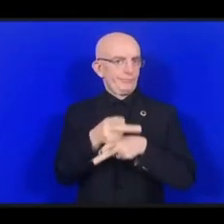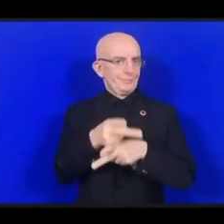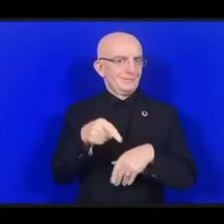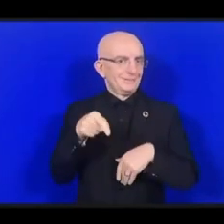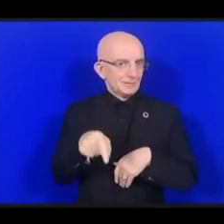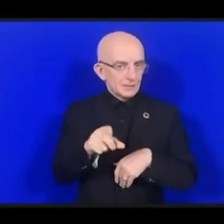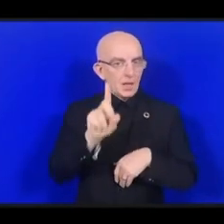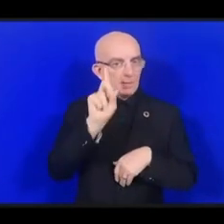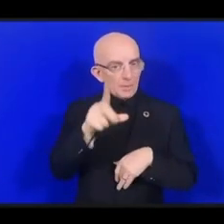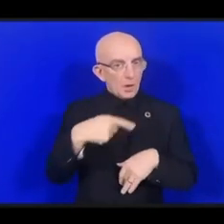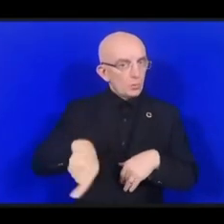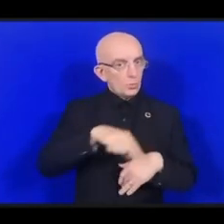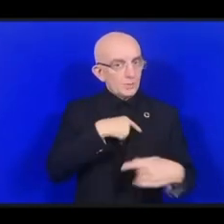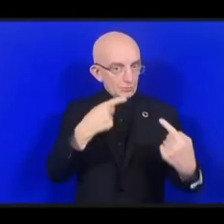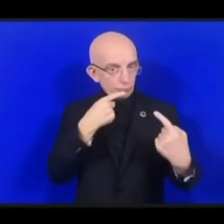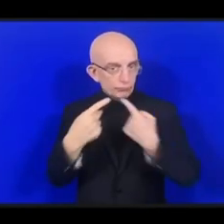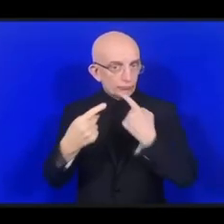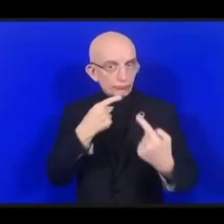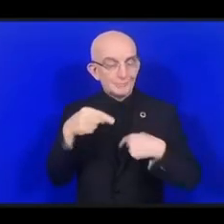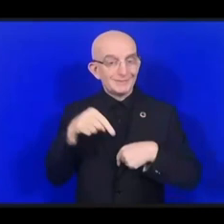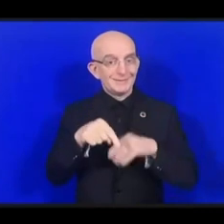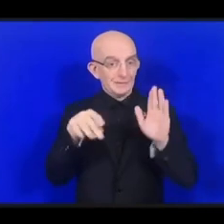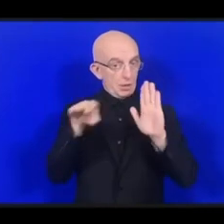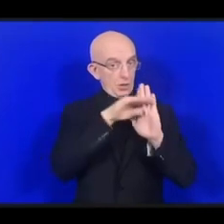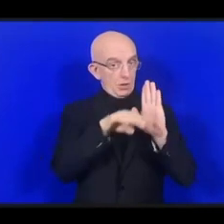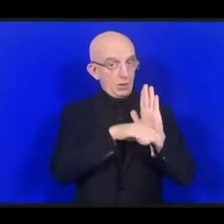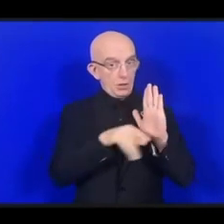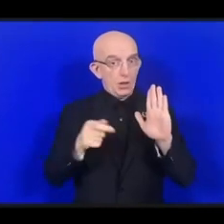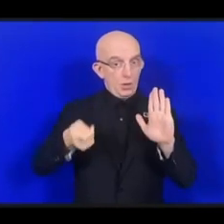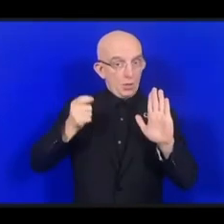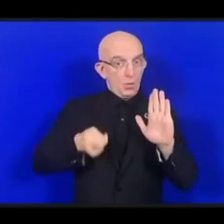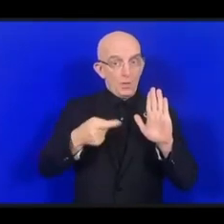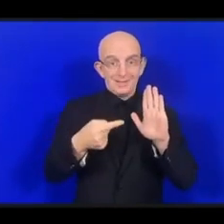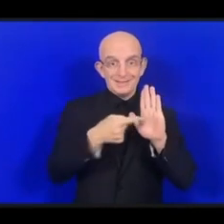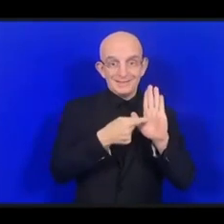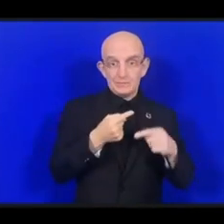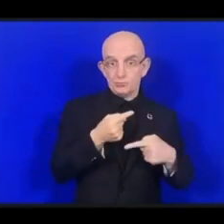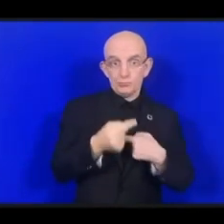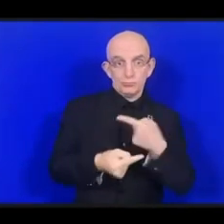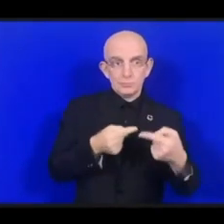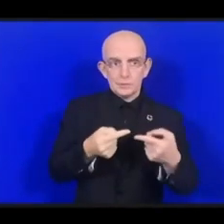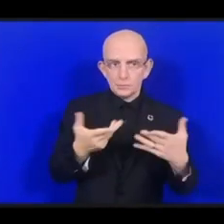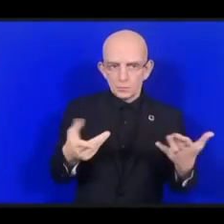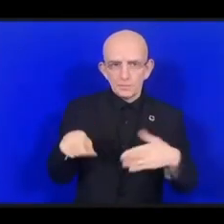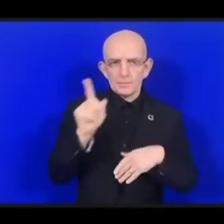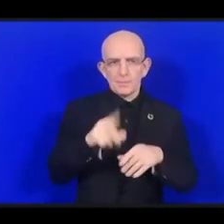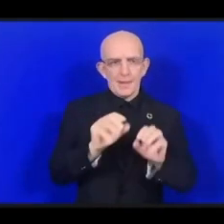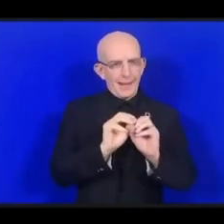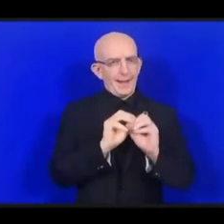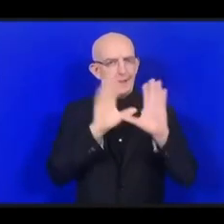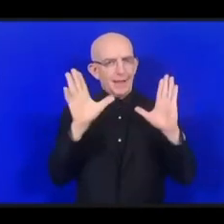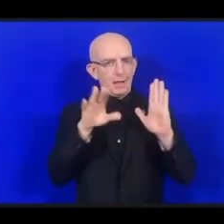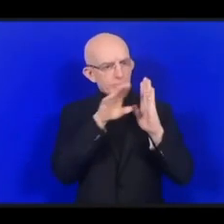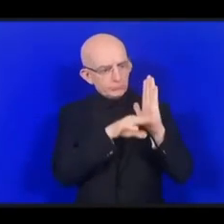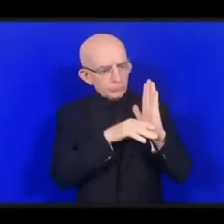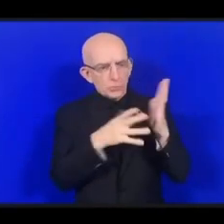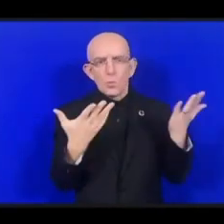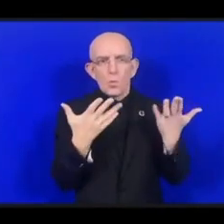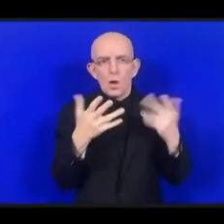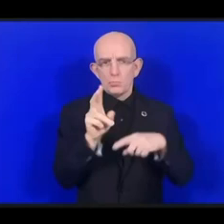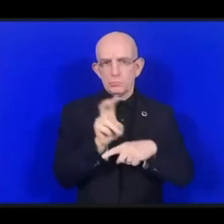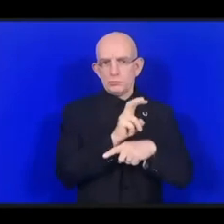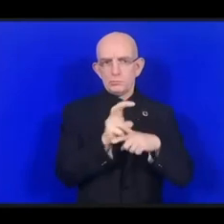ان نتواصل في اثناء هذه العمليه فعلينا ان نسال السؤال لماذا نريد ان نقوم